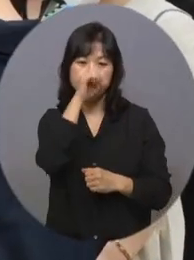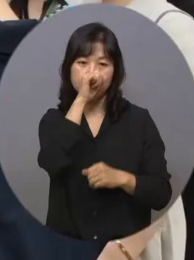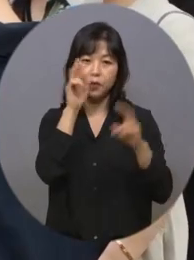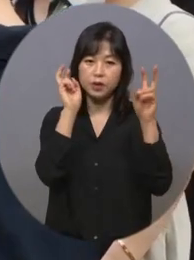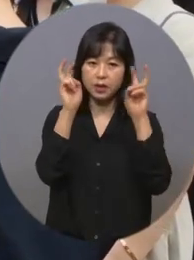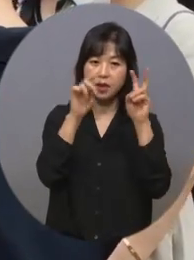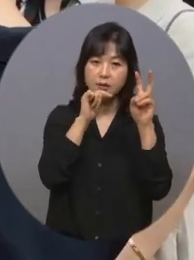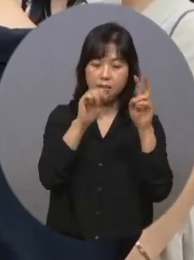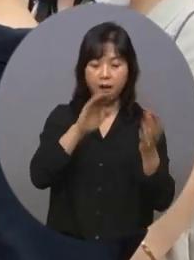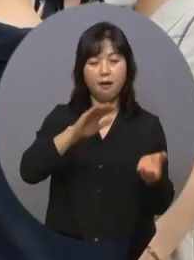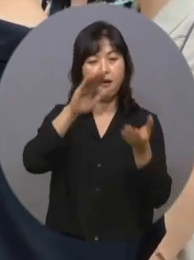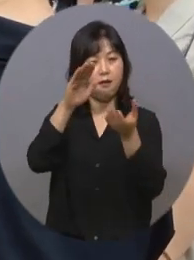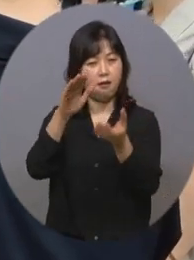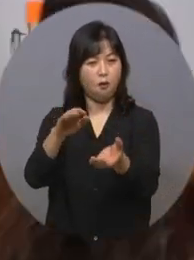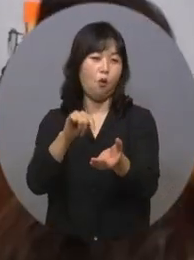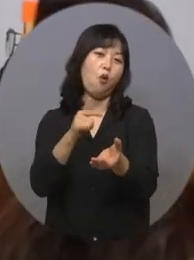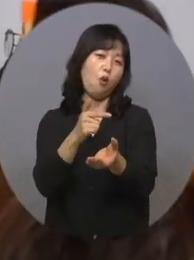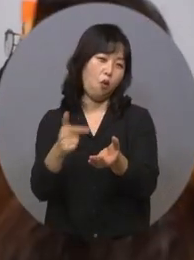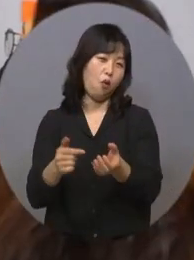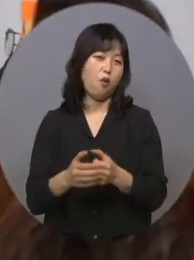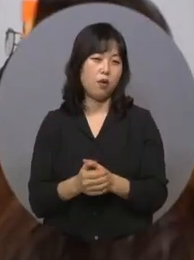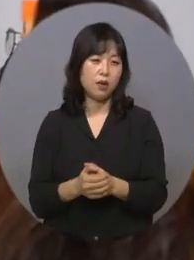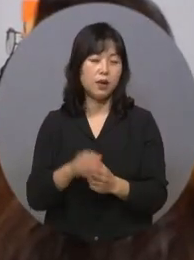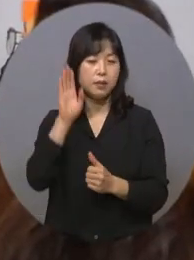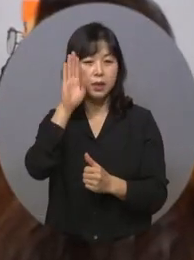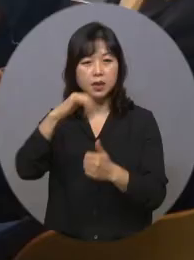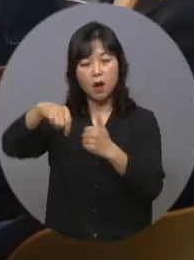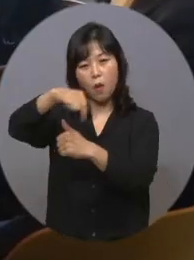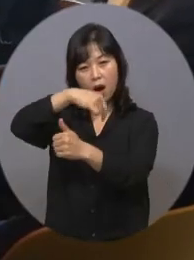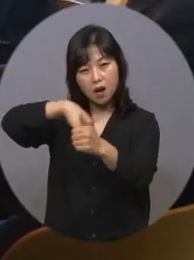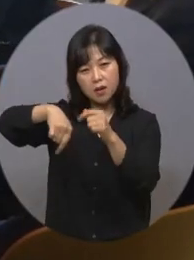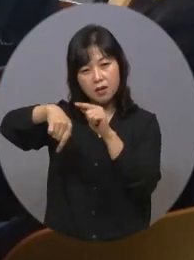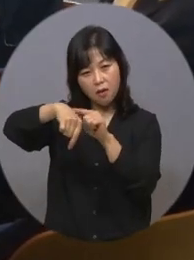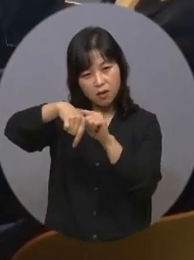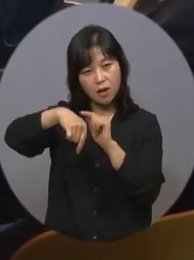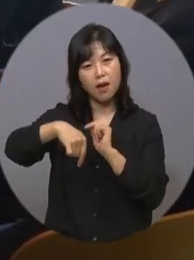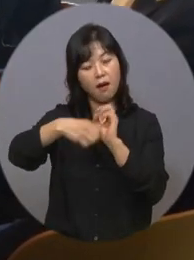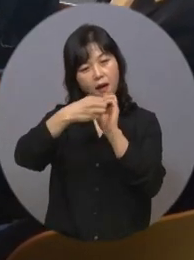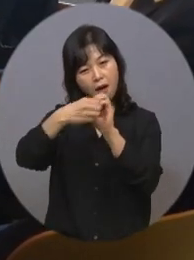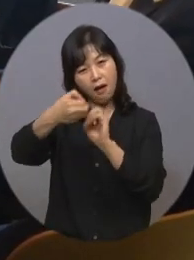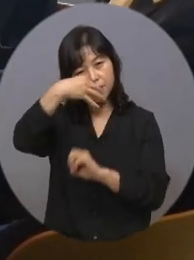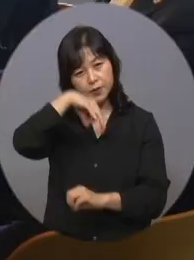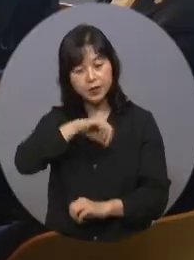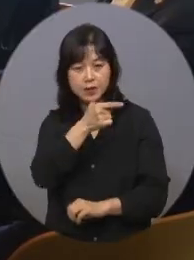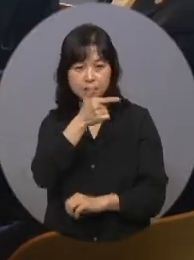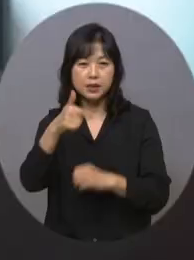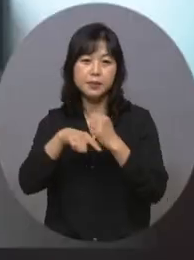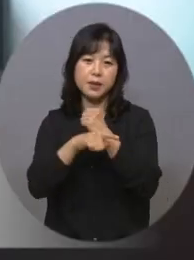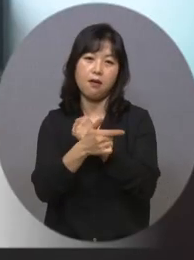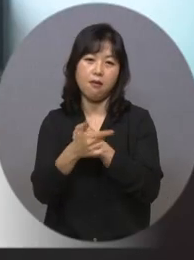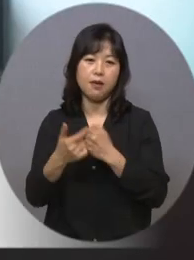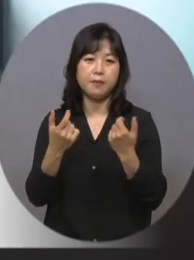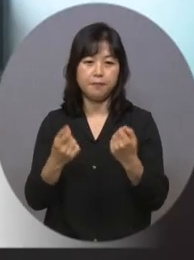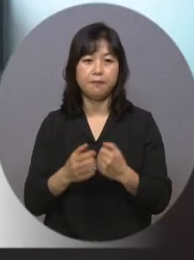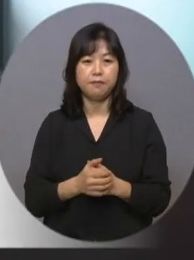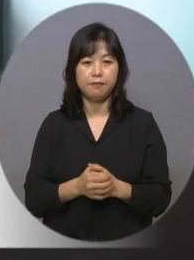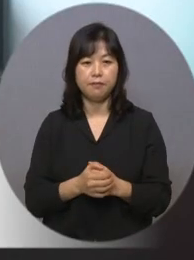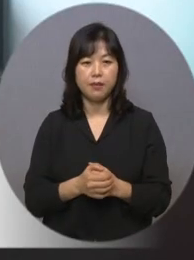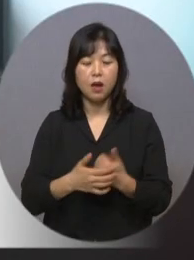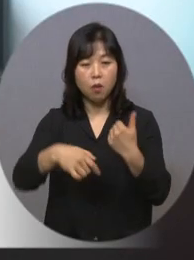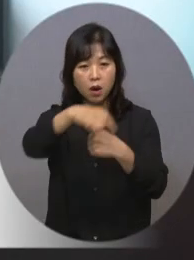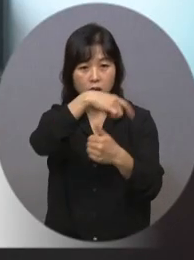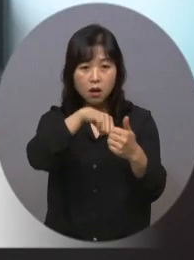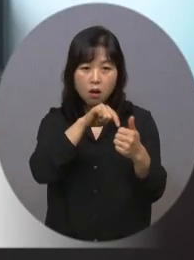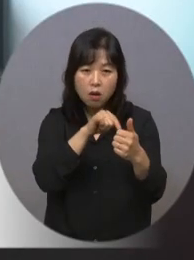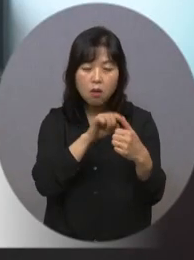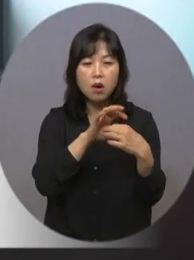기업의 통 큰 기부는 미래 환경가치에 미치는 영향과 의미가 특별합니다. 좀 환경에 대한 탄소